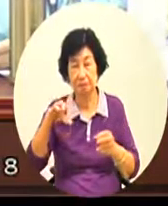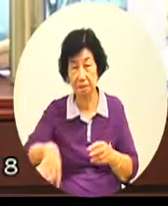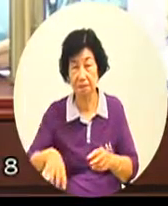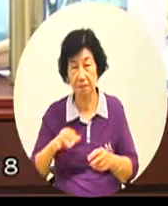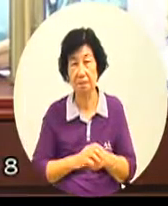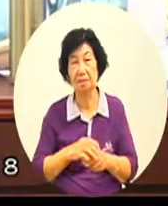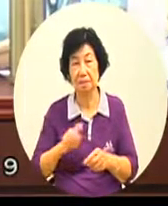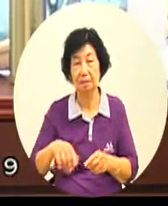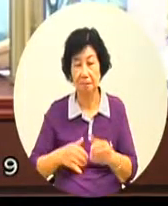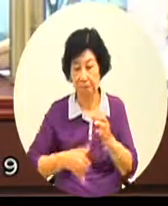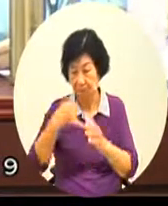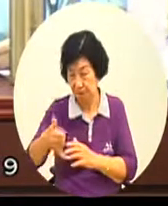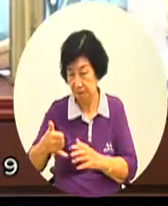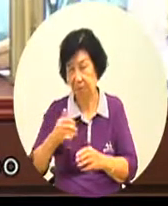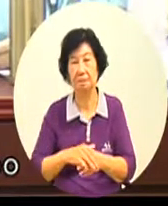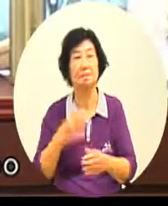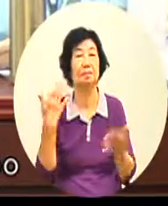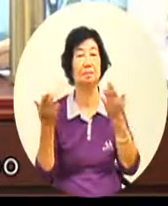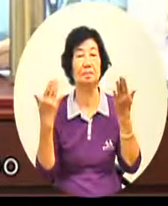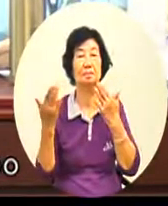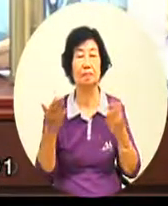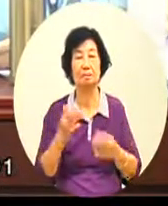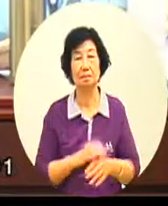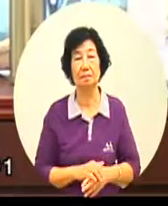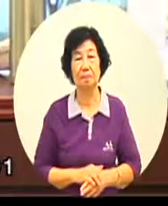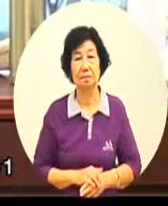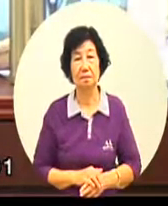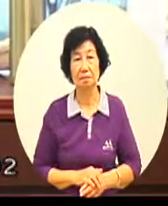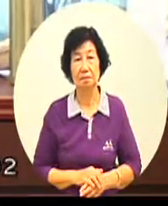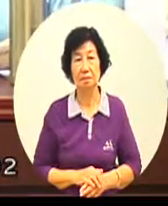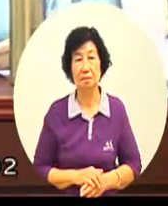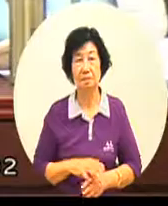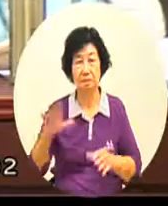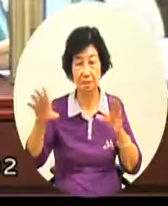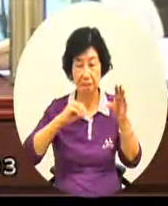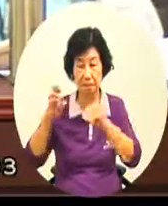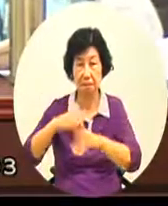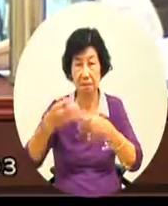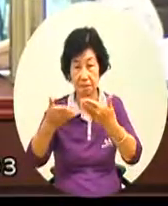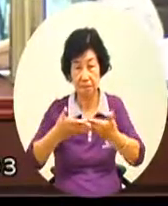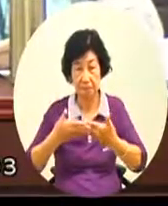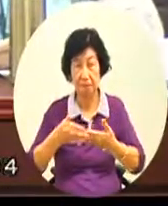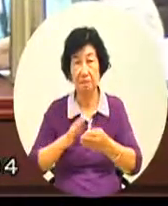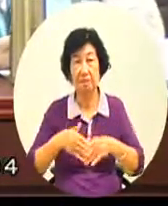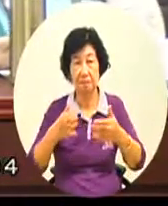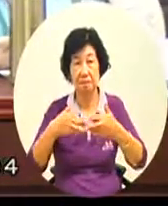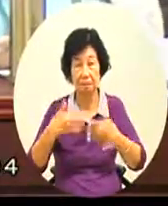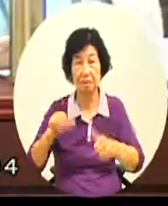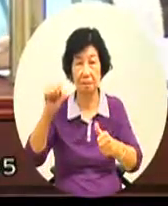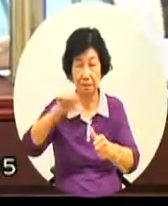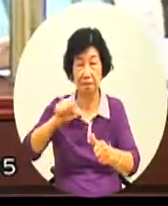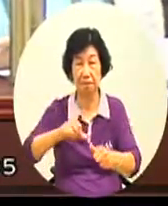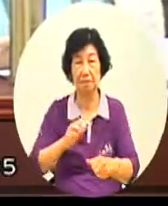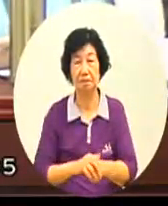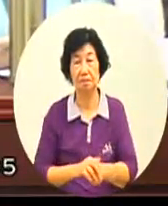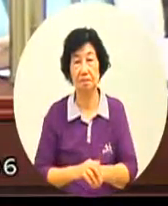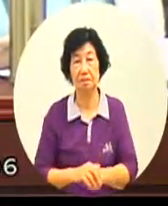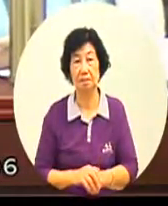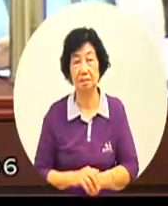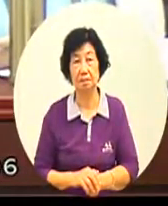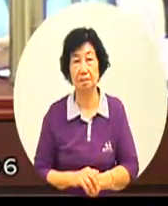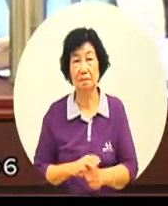果是这样，该不该罚？ 去厘清。 这个数据都是他们提供给我的，要不要罚？ 可是我们还是要透过检。 没有问题。